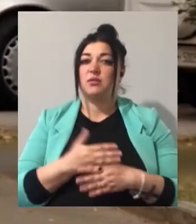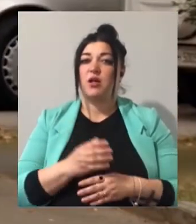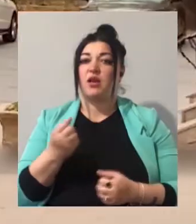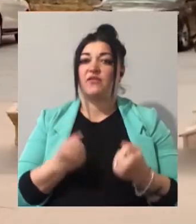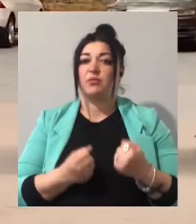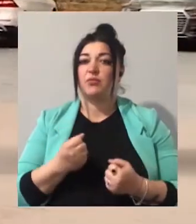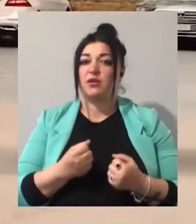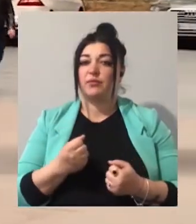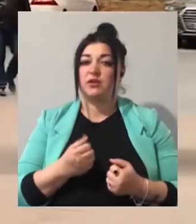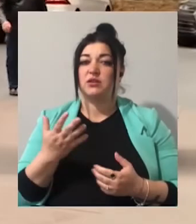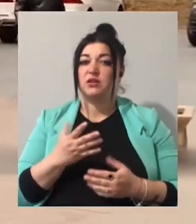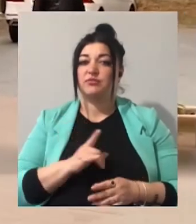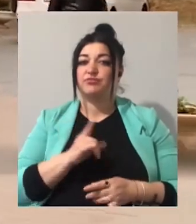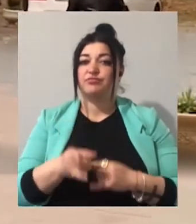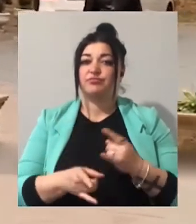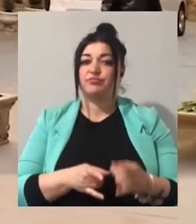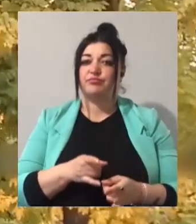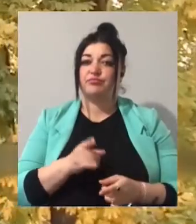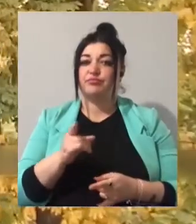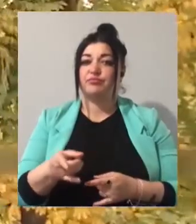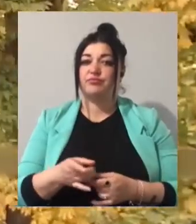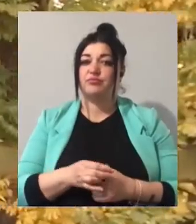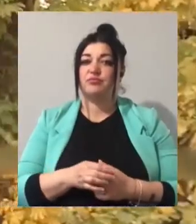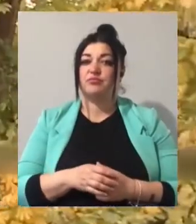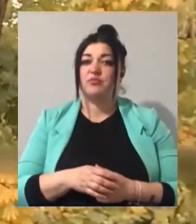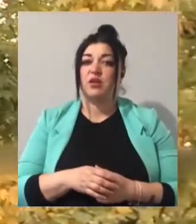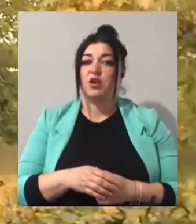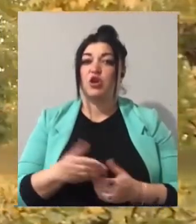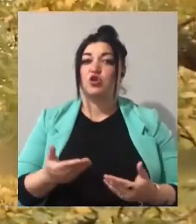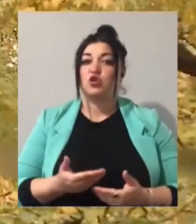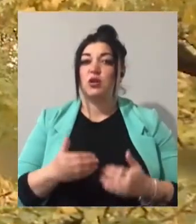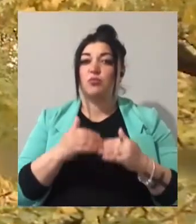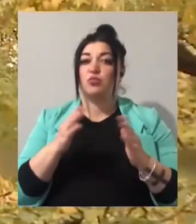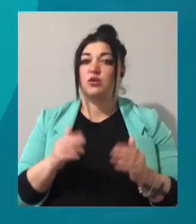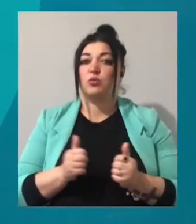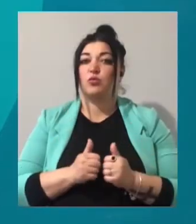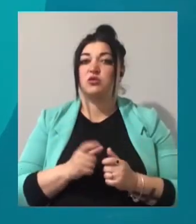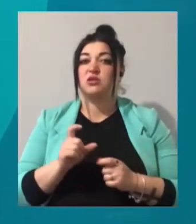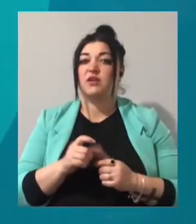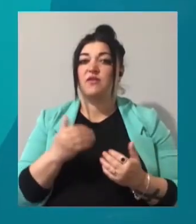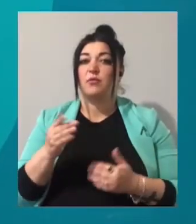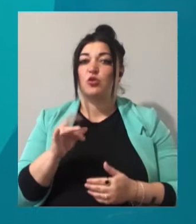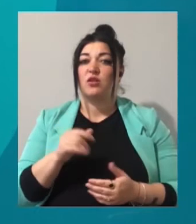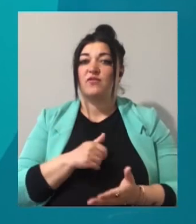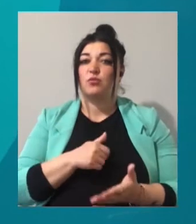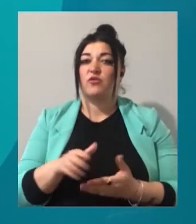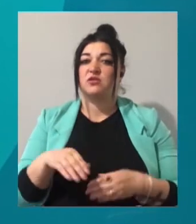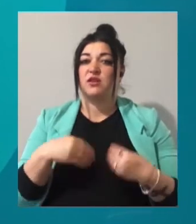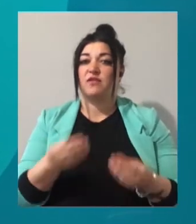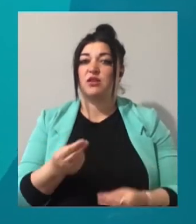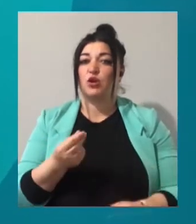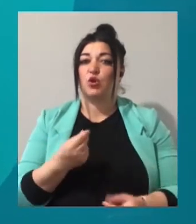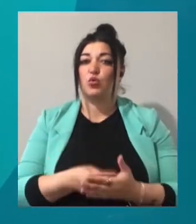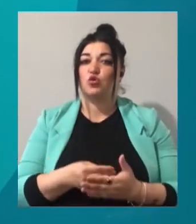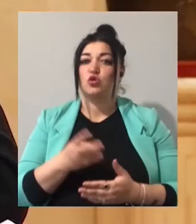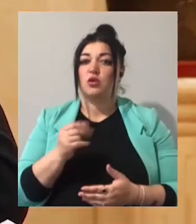заїжджали до скверу та паркували там свій транспорт. Жителі будинків поруч, за словами Труханова, відмовилися давати гроші на ремонт